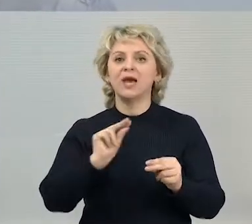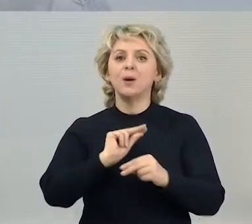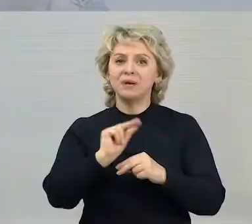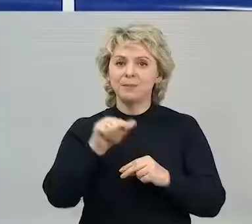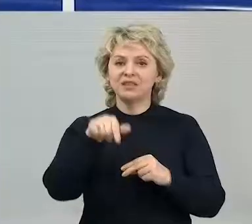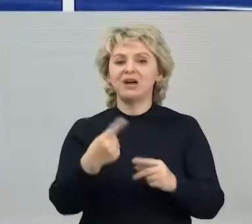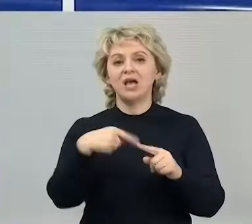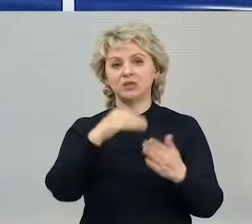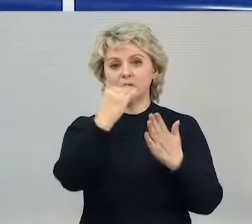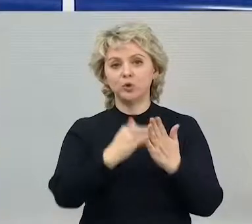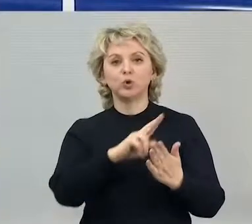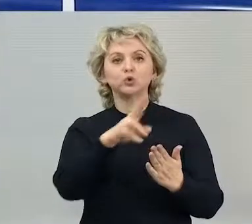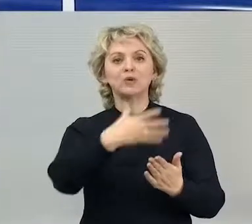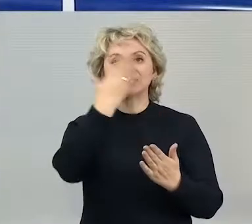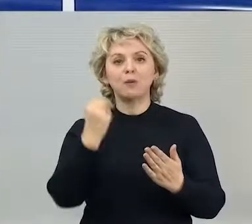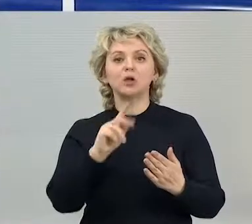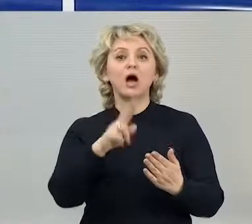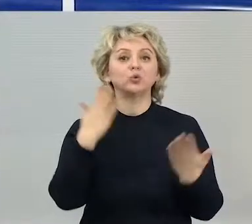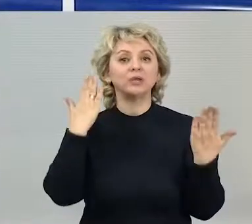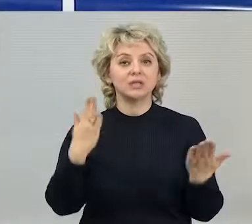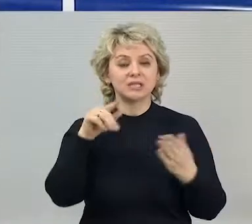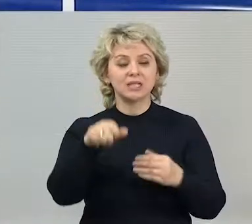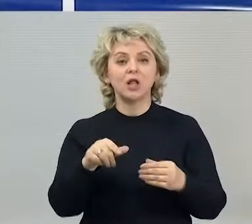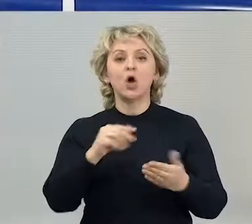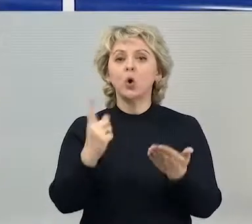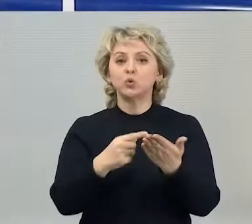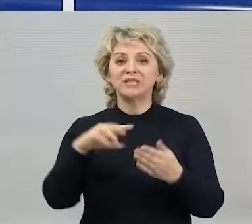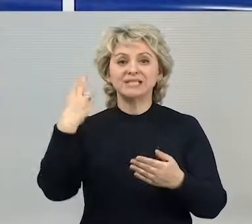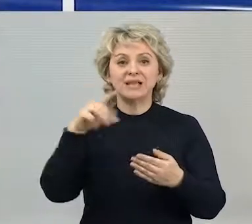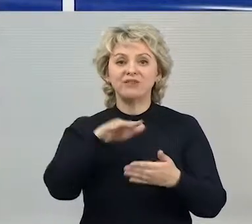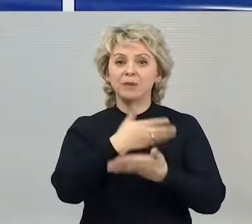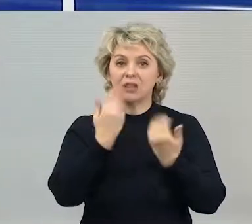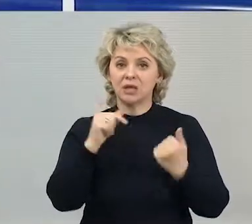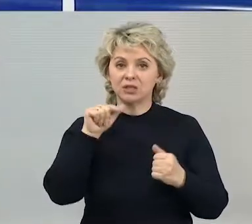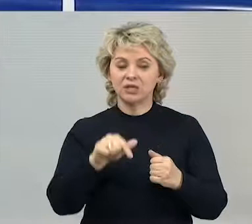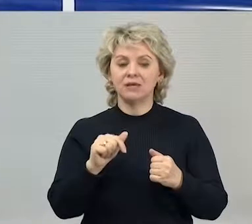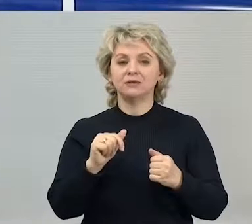предмет. Кто забыл, а кто и не знал. Учебников современных нет.